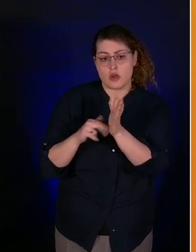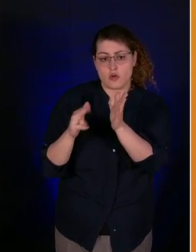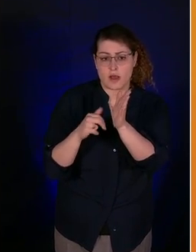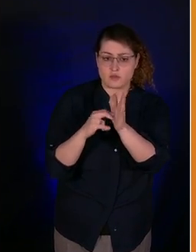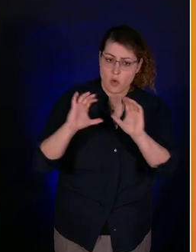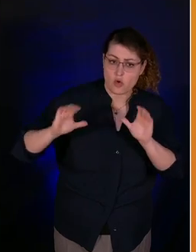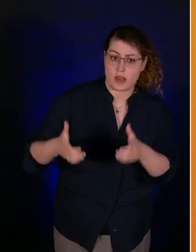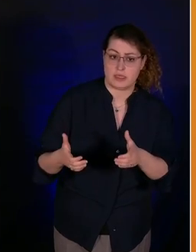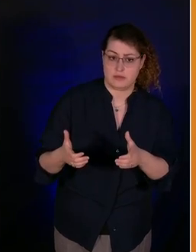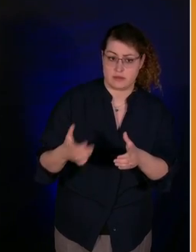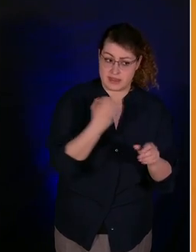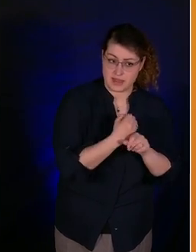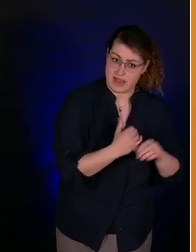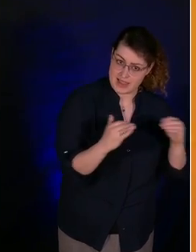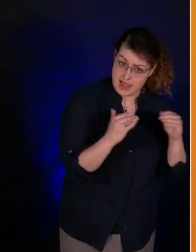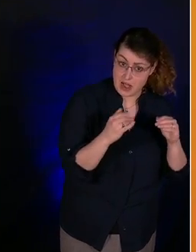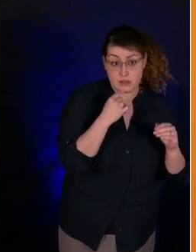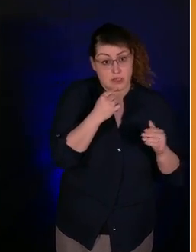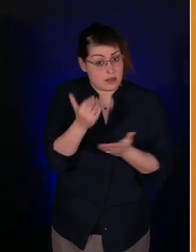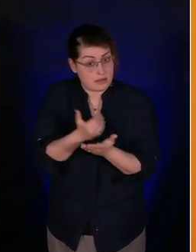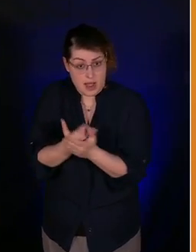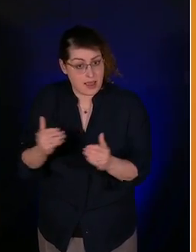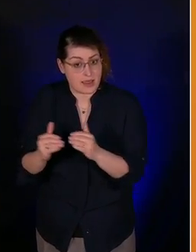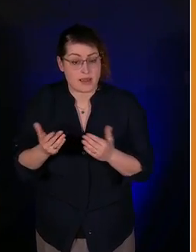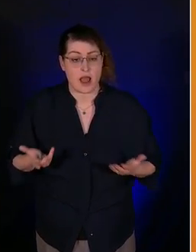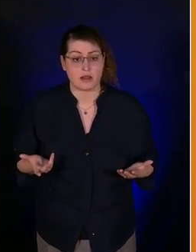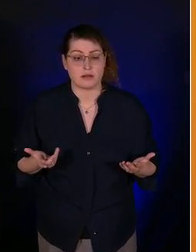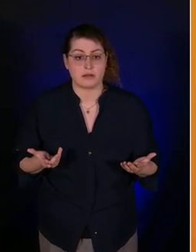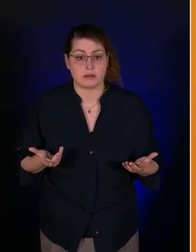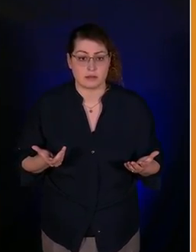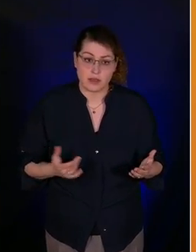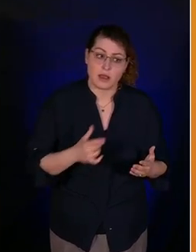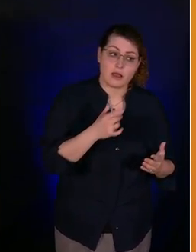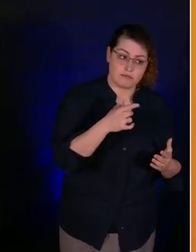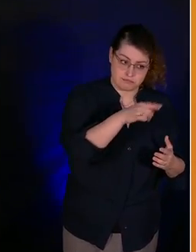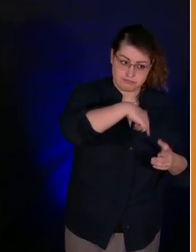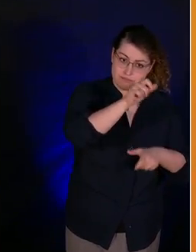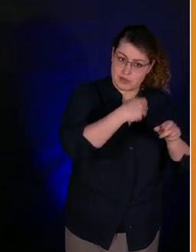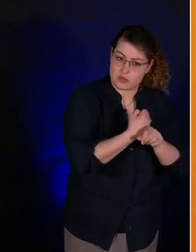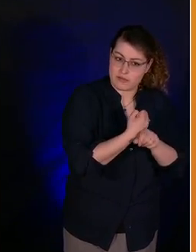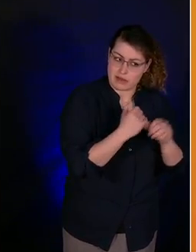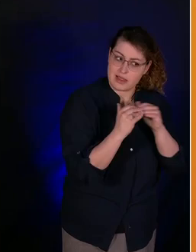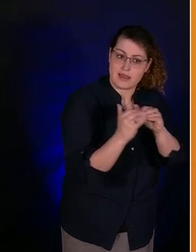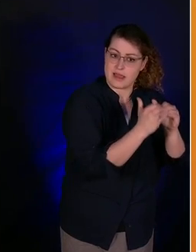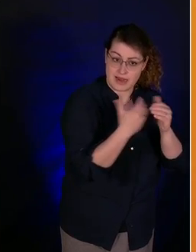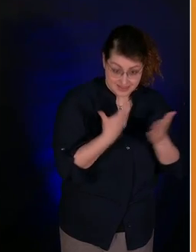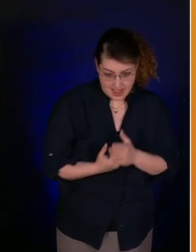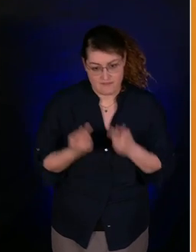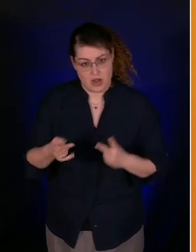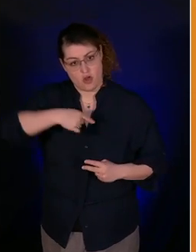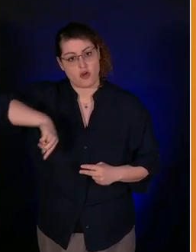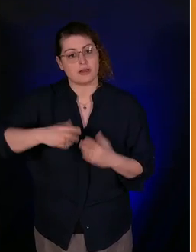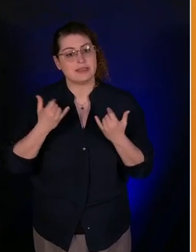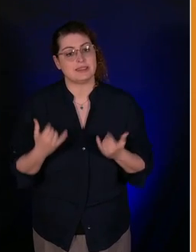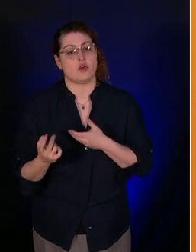À travail égal, salaire égal. L'égalité entre les travailleurs, c'est ça la valeur de la CGT.